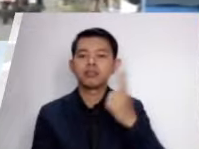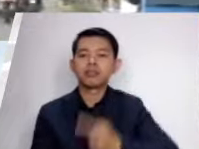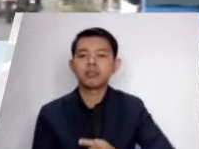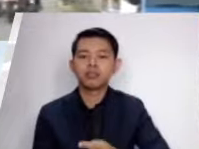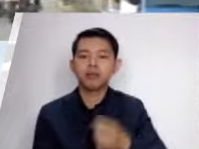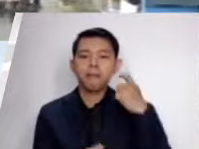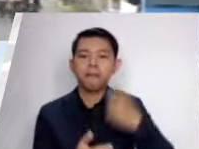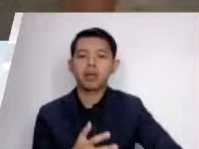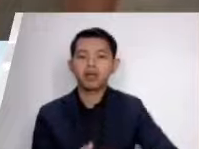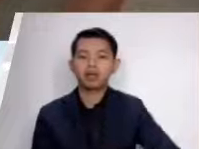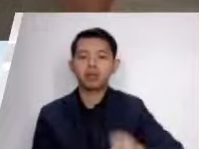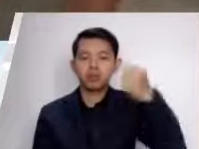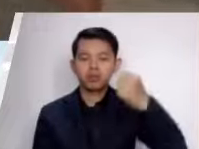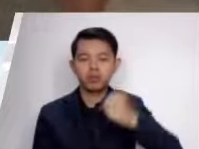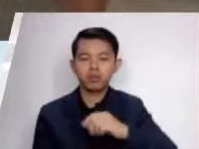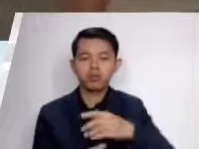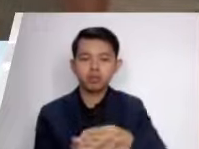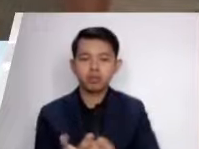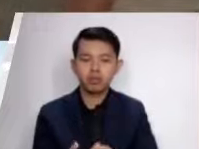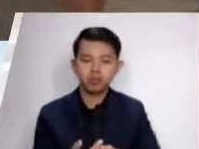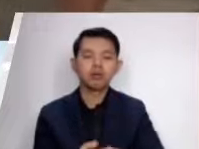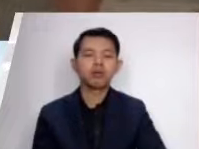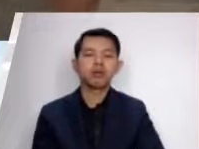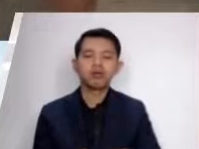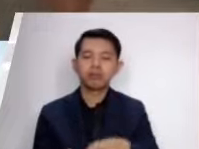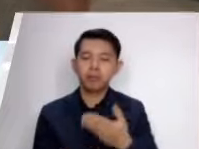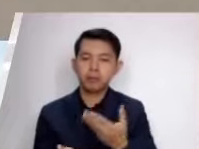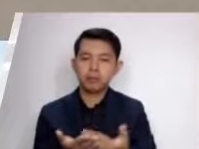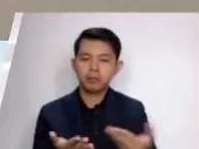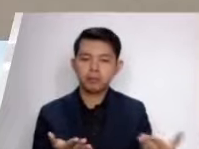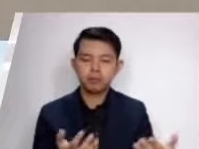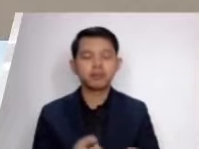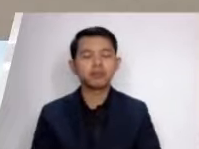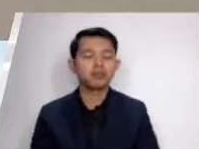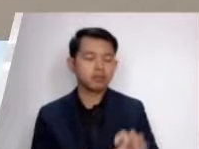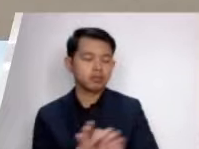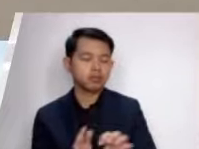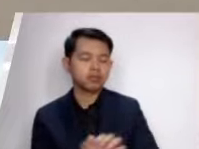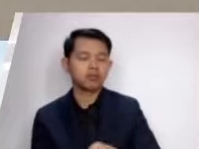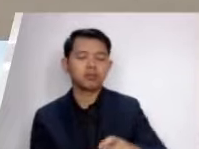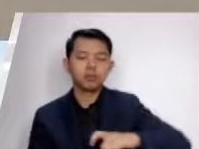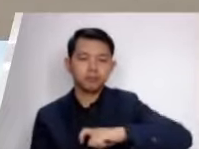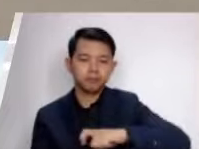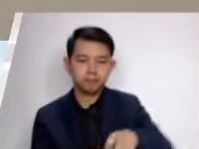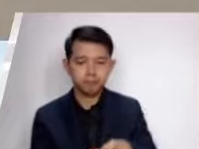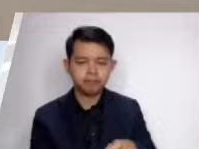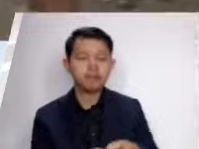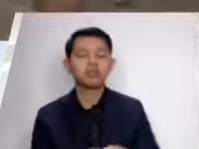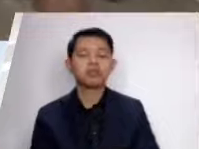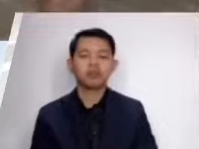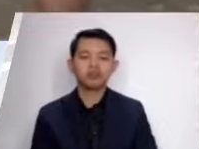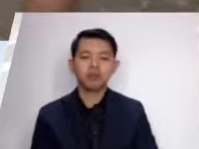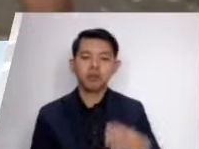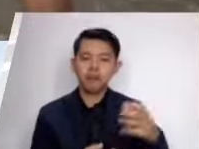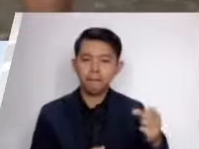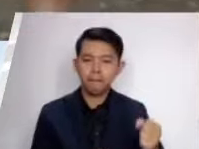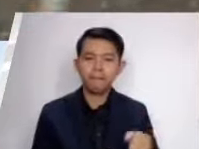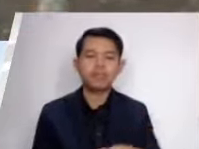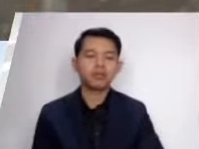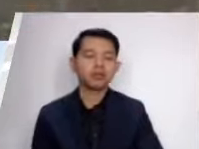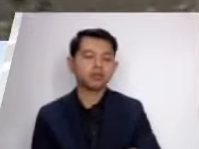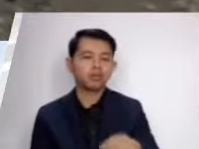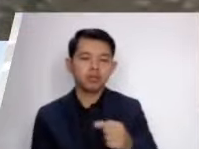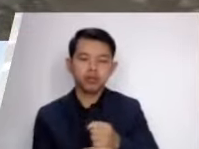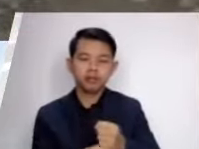sa La Castellana. Kabilang dyan ang mga delatang sardinas, tomato sauce, processed milk, kape, loaf bread,